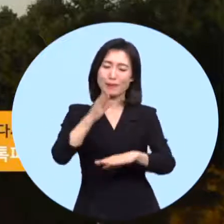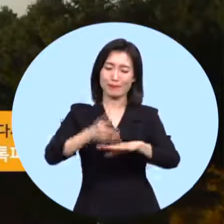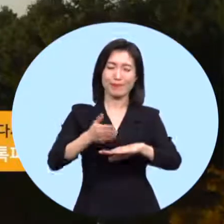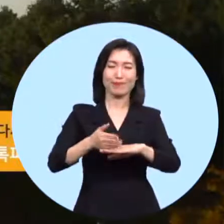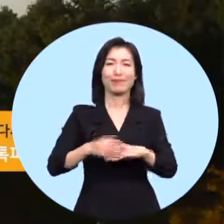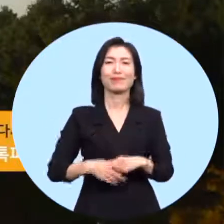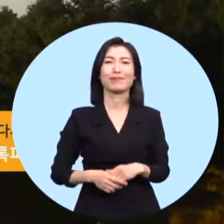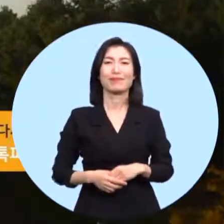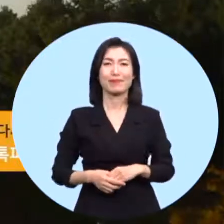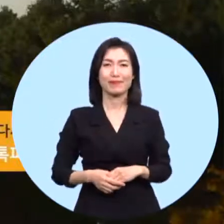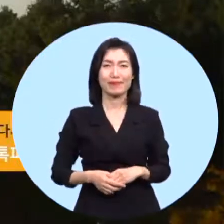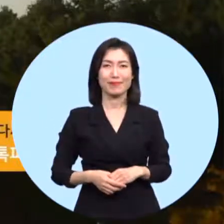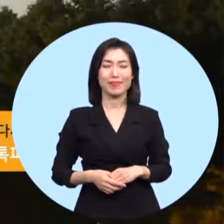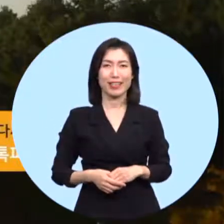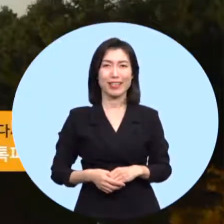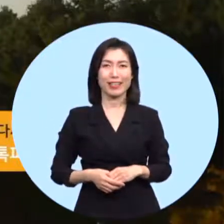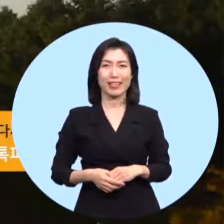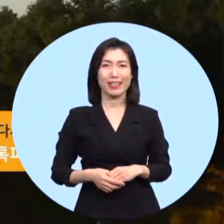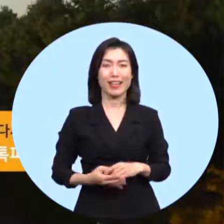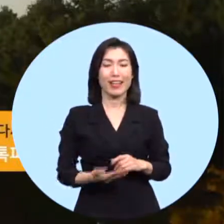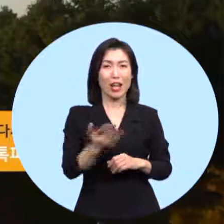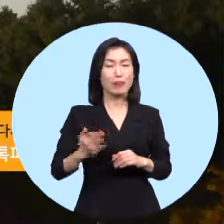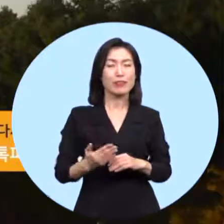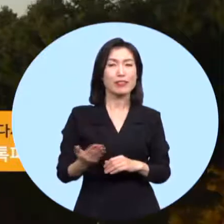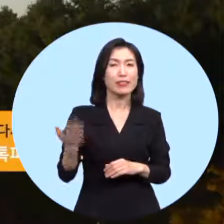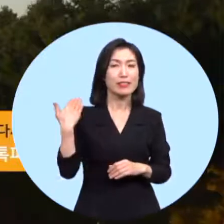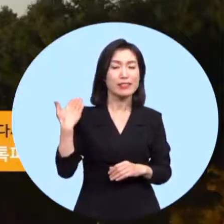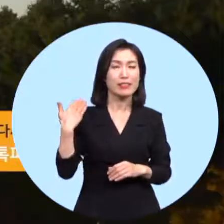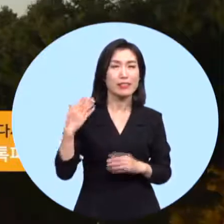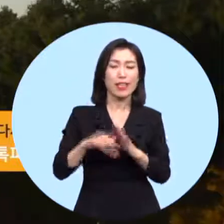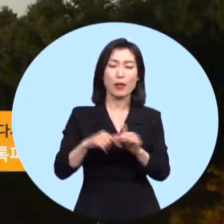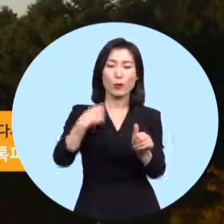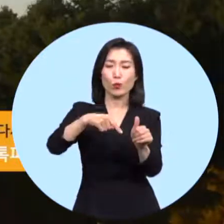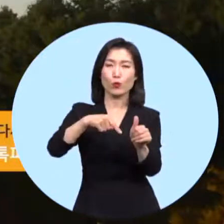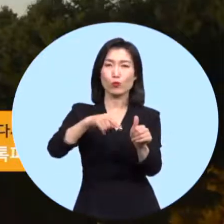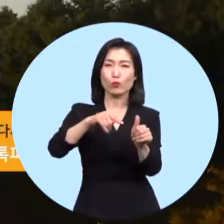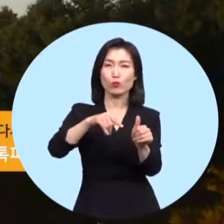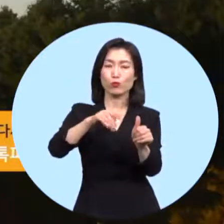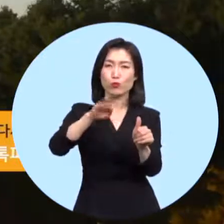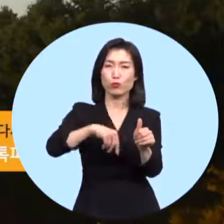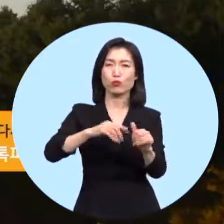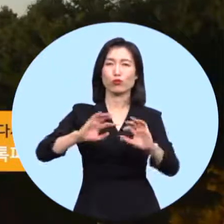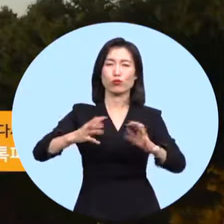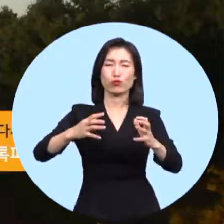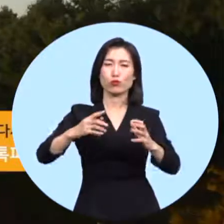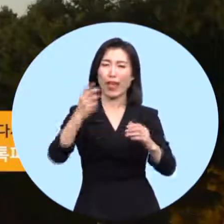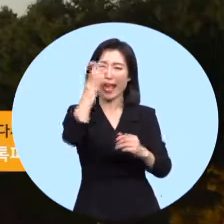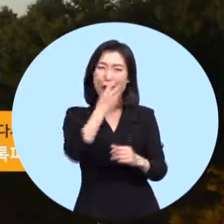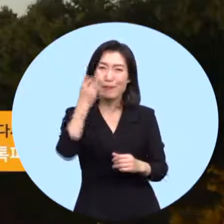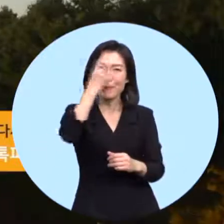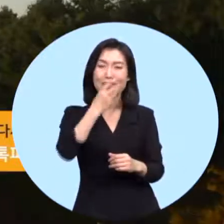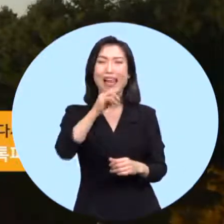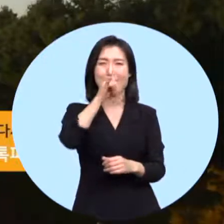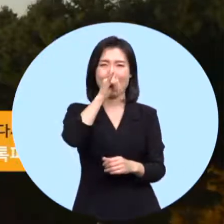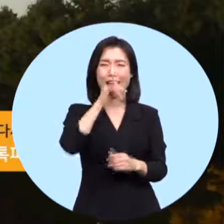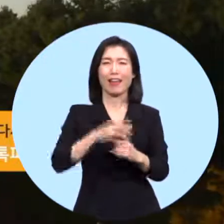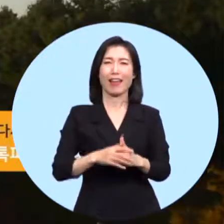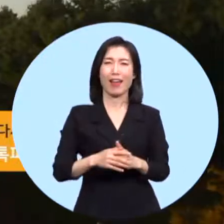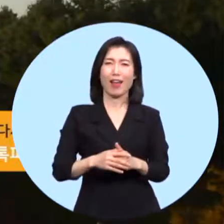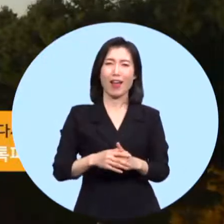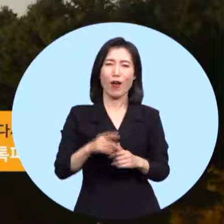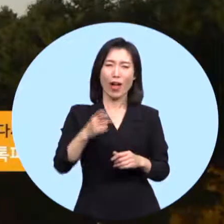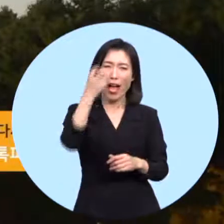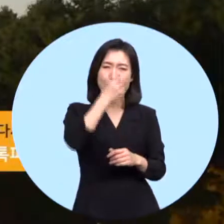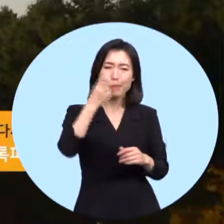감사의 인사드립니다. 여러분들 지난달에 교육부 국정감사가 있었습니다. 유난히